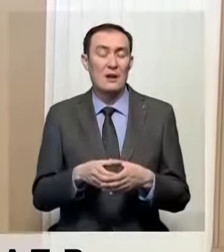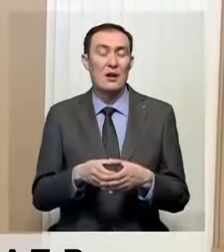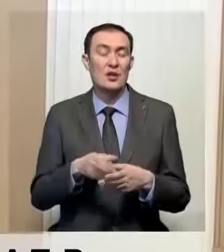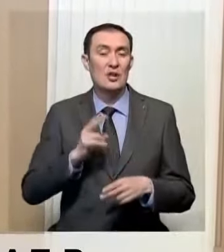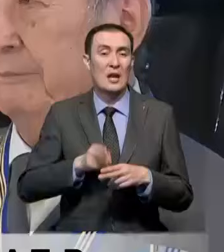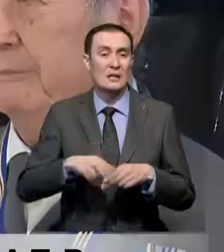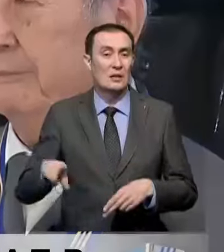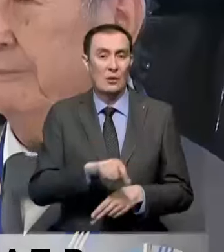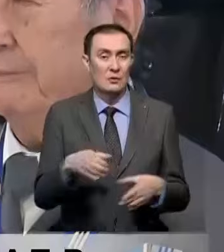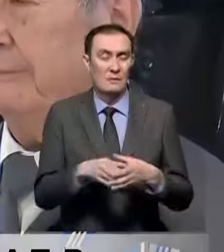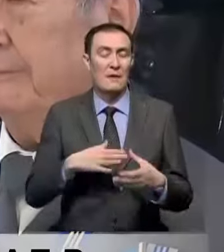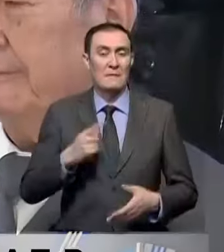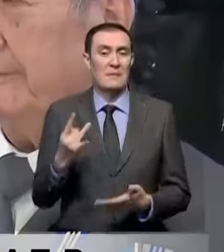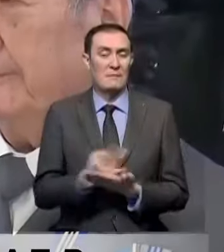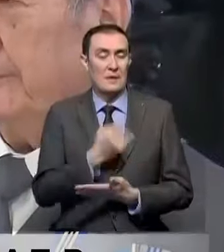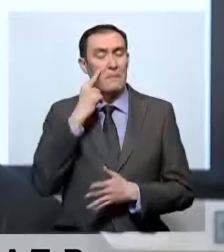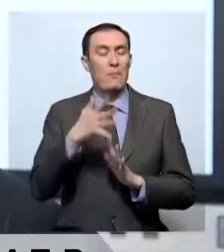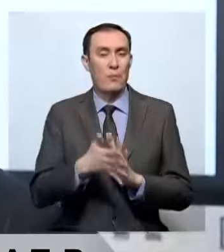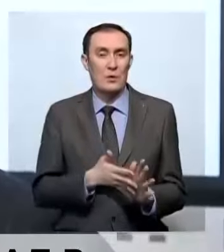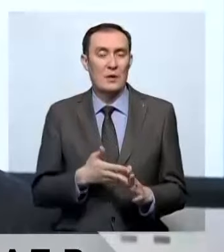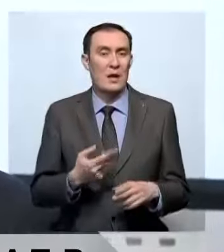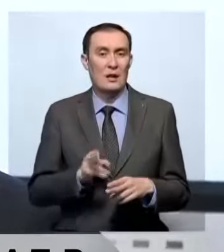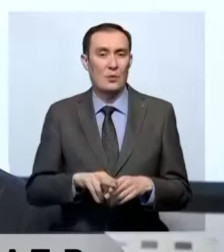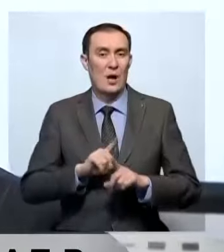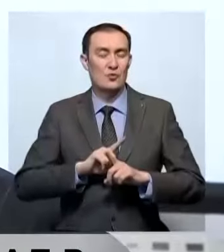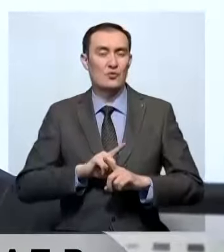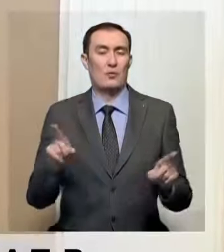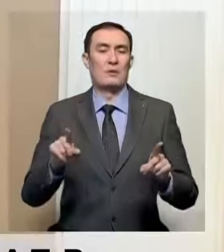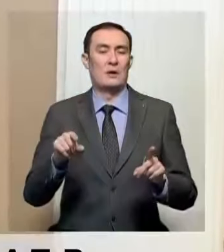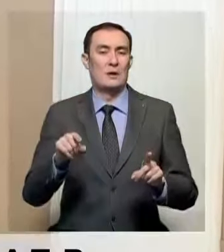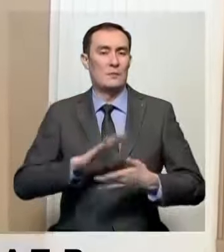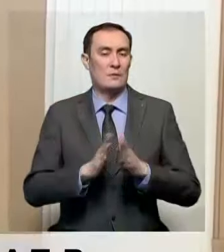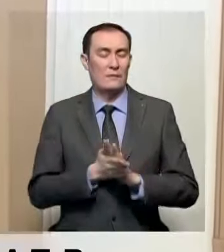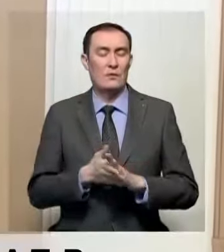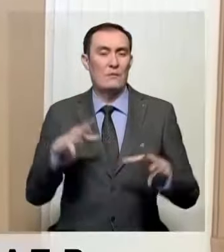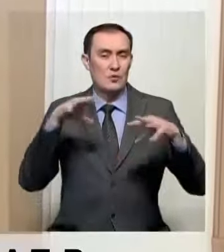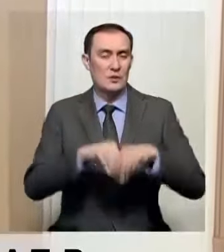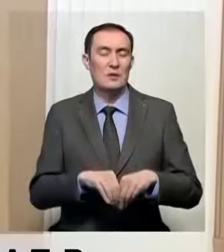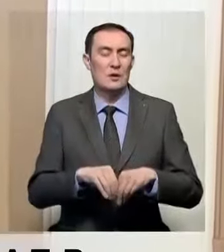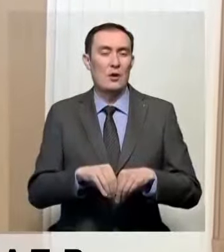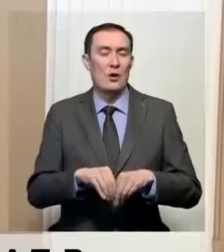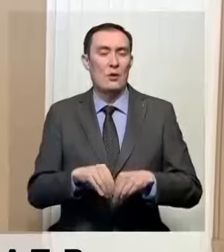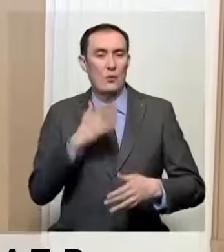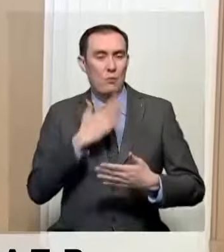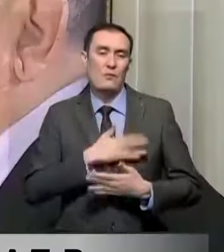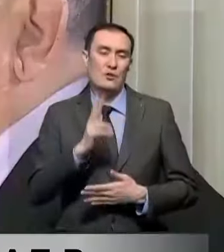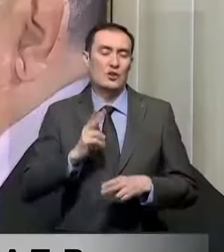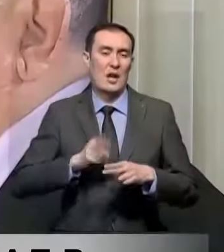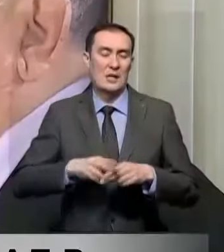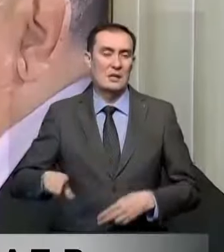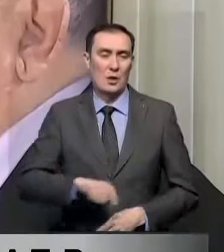я впервые побывал и понял, что это какой-то особый дух такой, который сплочены общей идеей и общей любовью к железной